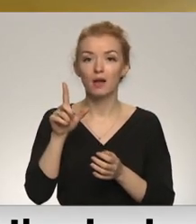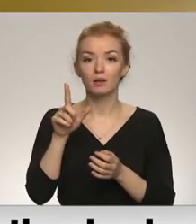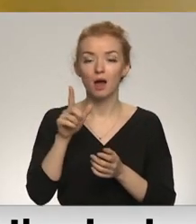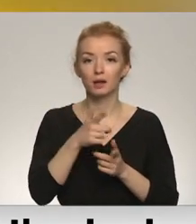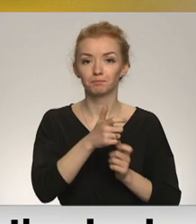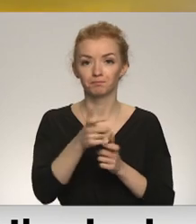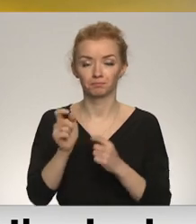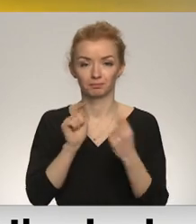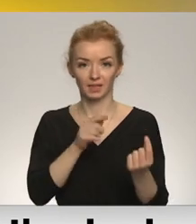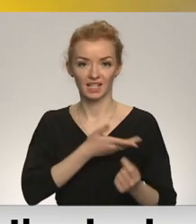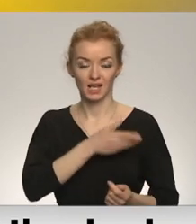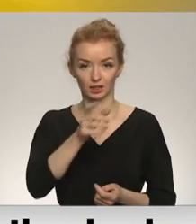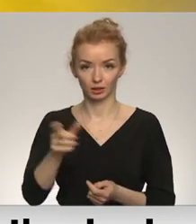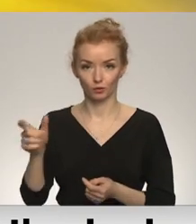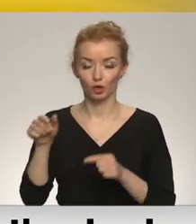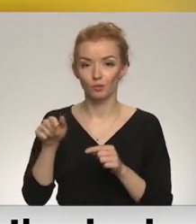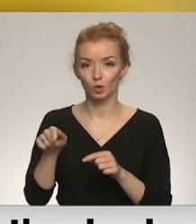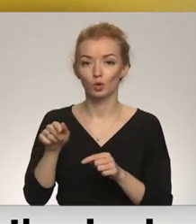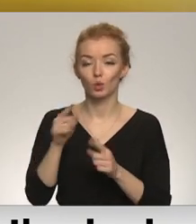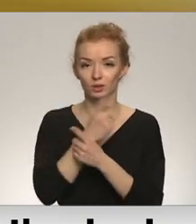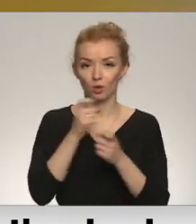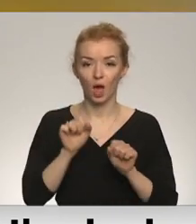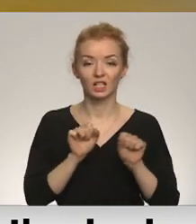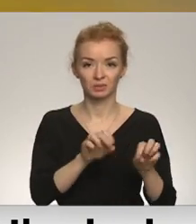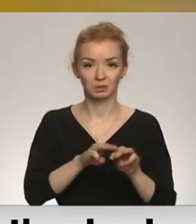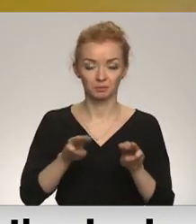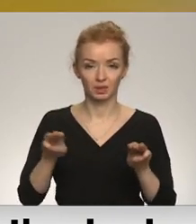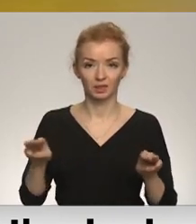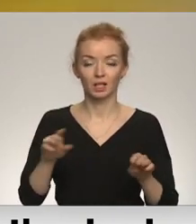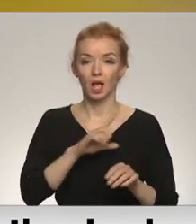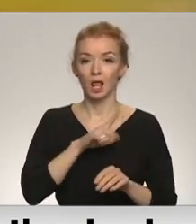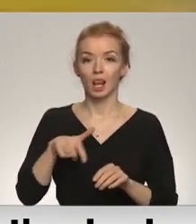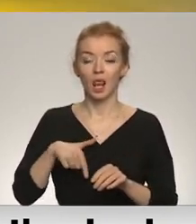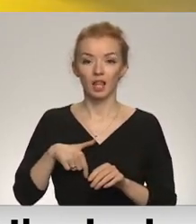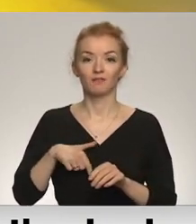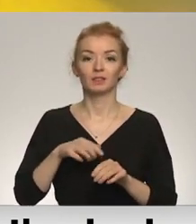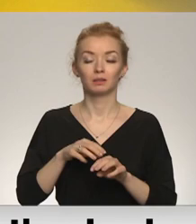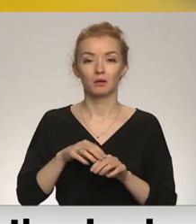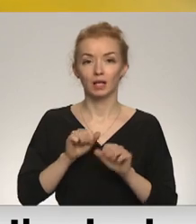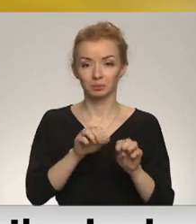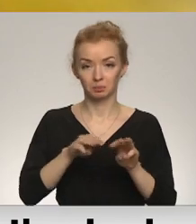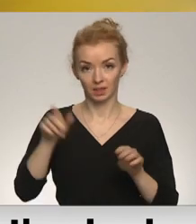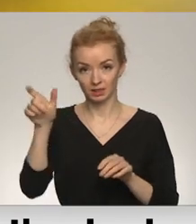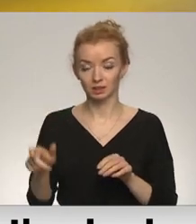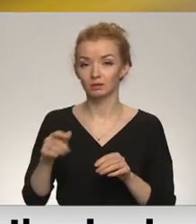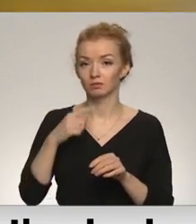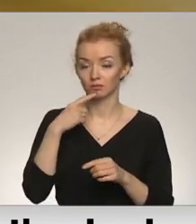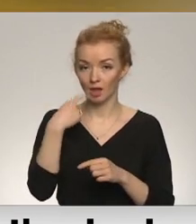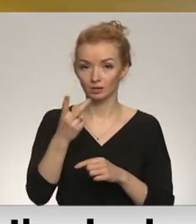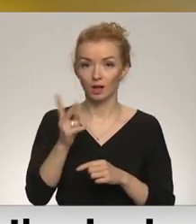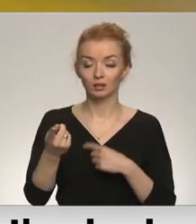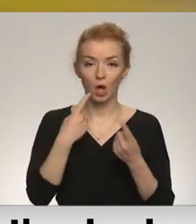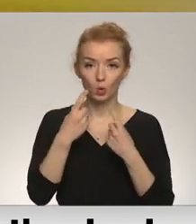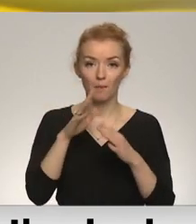Ukrainas civiliedzīvotājiem un par to informē aizsardzības ministrs Latvijā Artis Pabriks. Viņš arī apstiprināja, ka notiek sarunas par jaunām